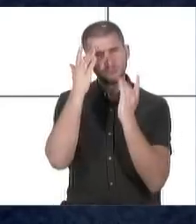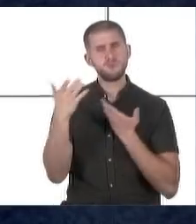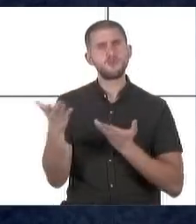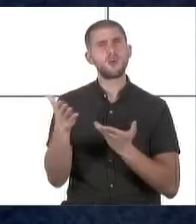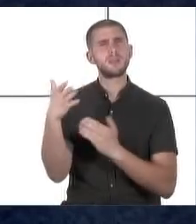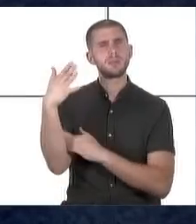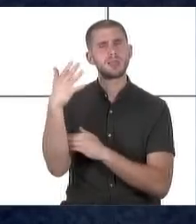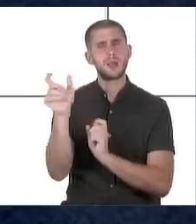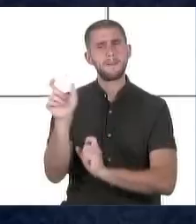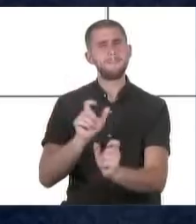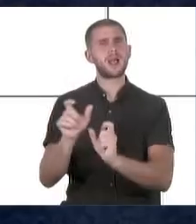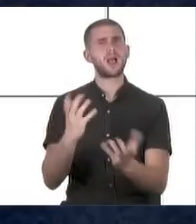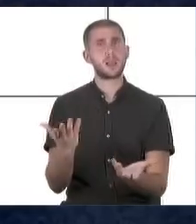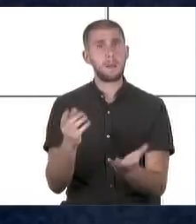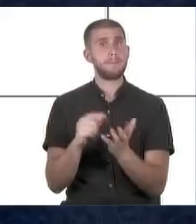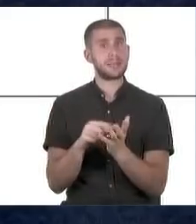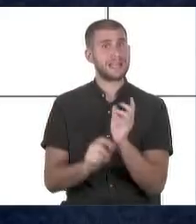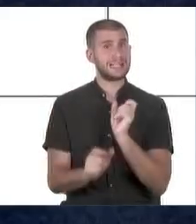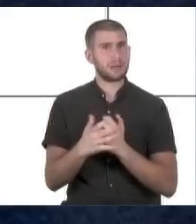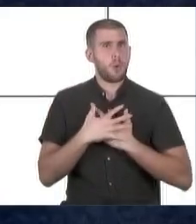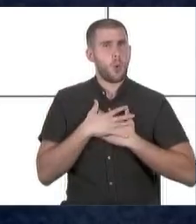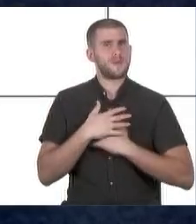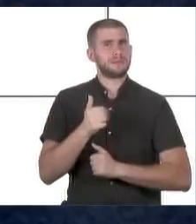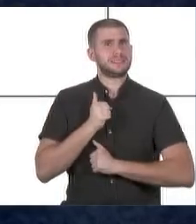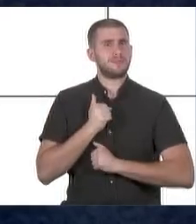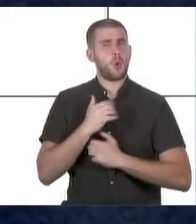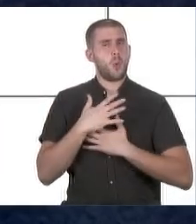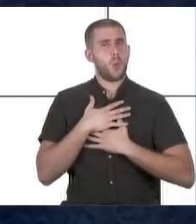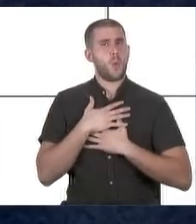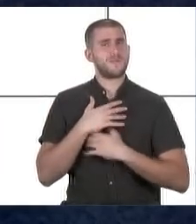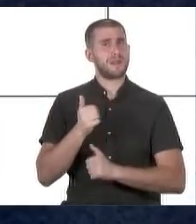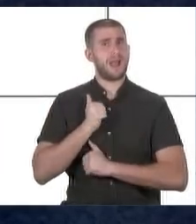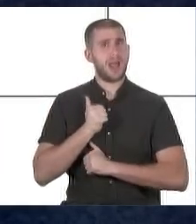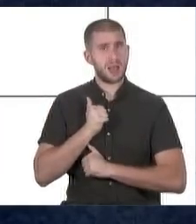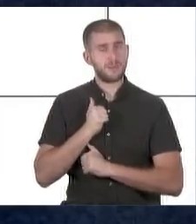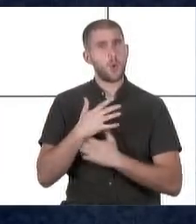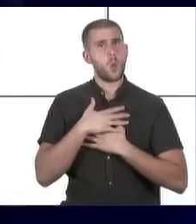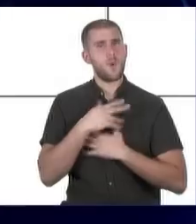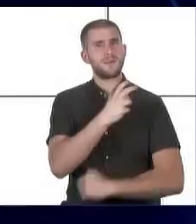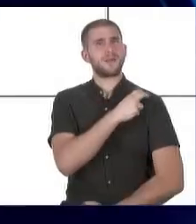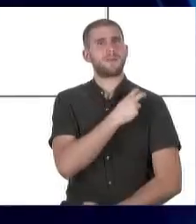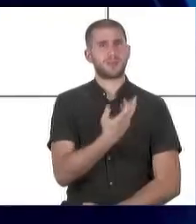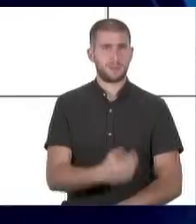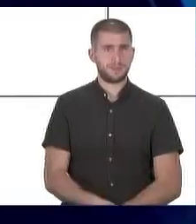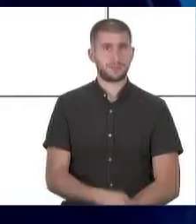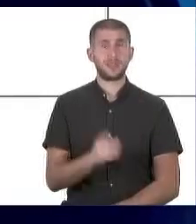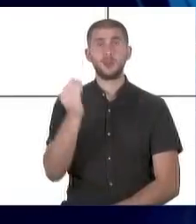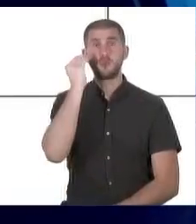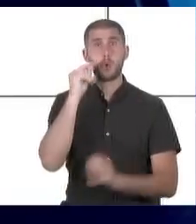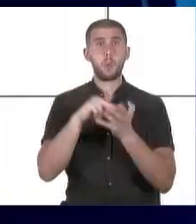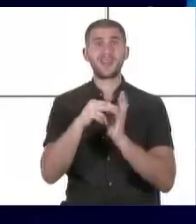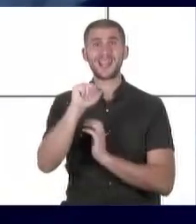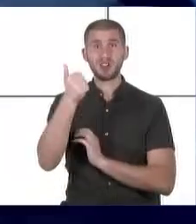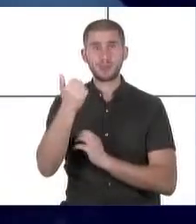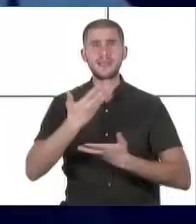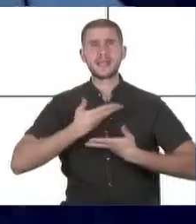עליה. ולכן האזרחים אוהבים את הצבא, אוהבים את החיילים, ואוהבים גם את הרמטכ"ל. את השיעור הפוליטי הראשון